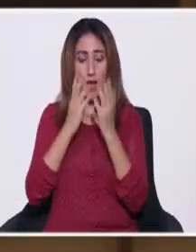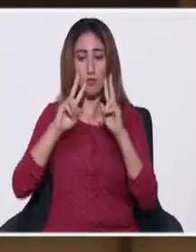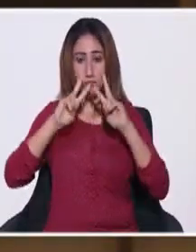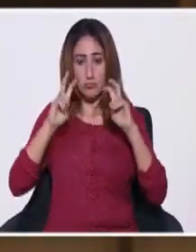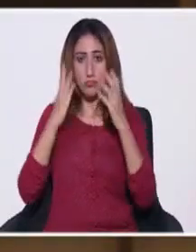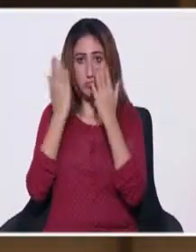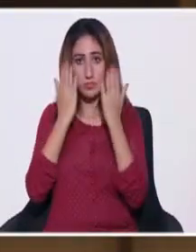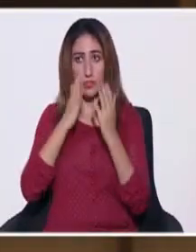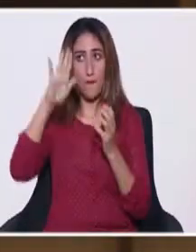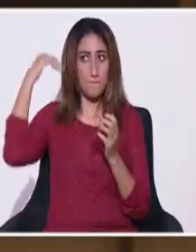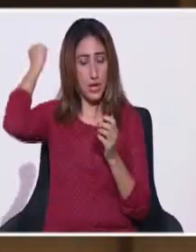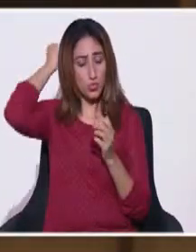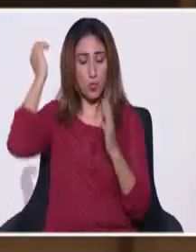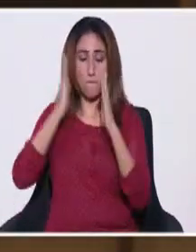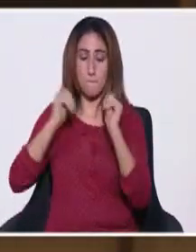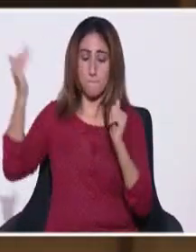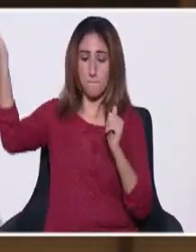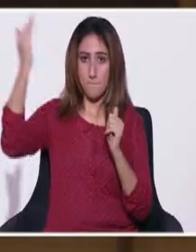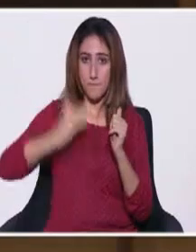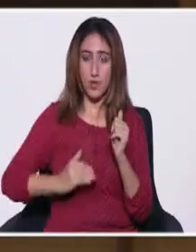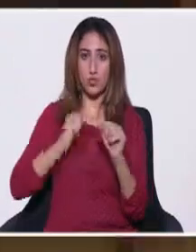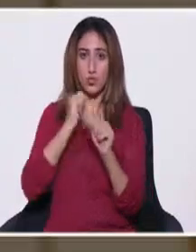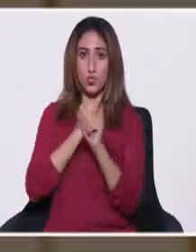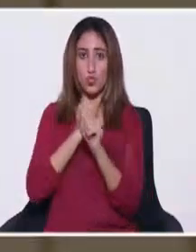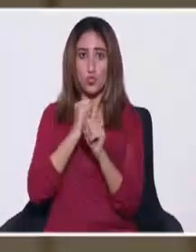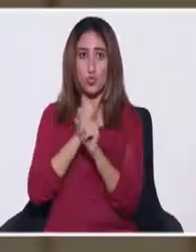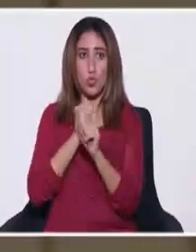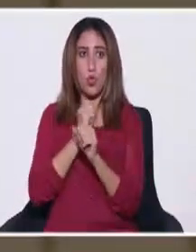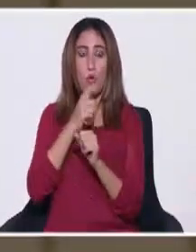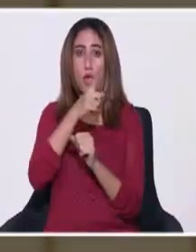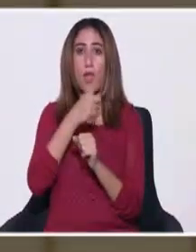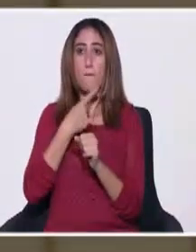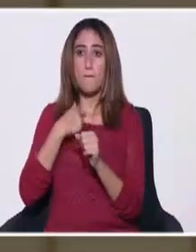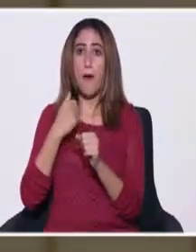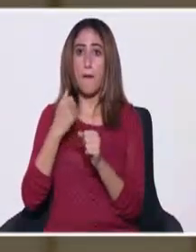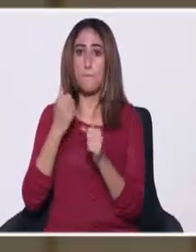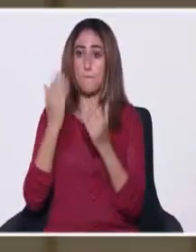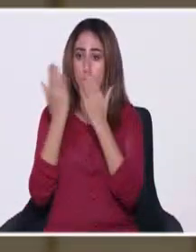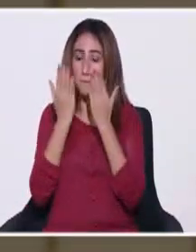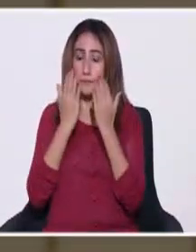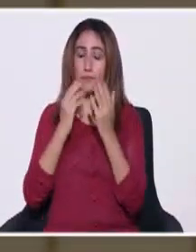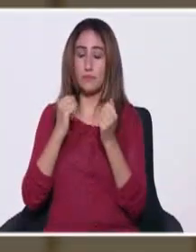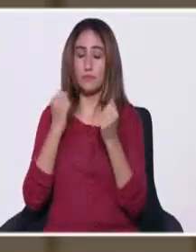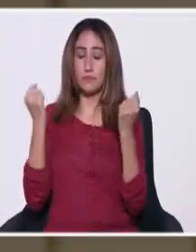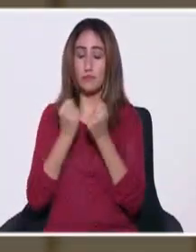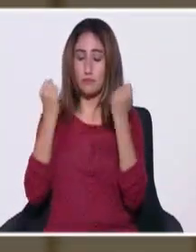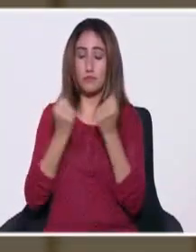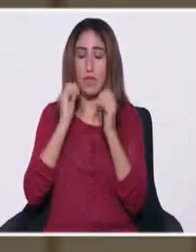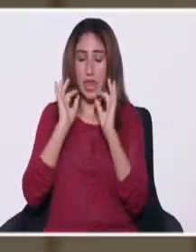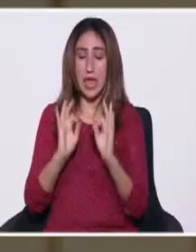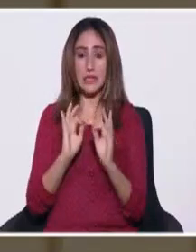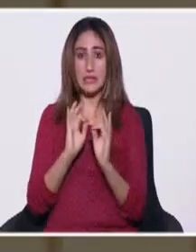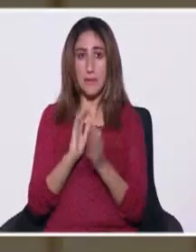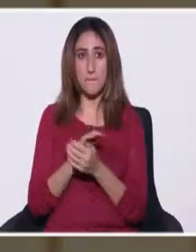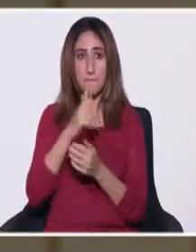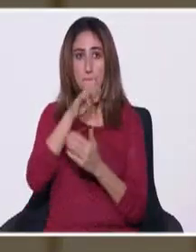وجت من أسيوط للقاهرة. ده صحيح، أنا جيت من أسيوط للقاهرة يعني بعد فترة طويلة في أسيوط. طبعا